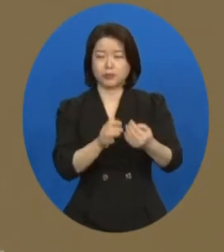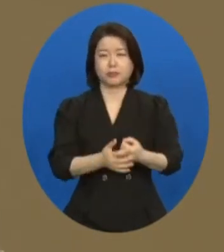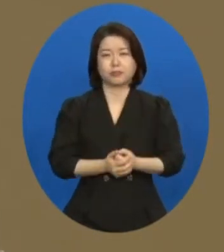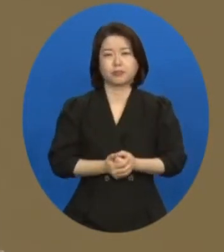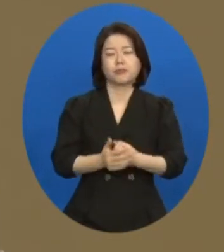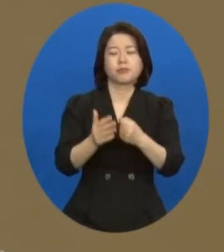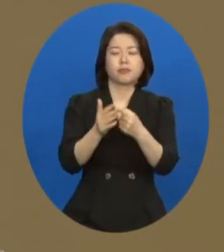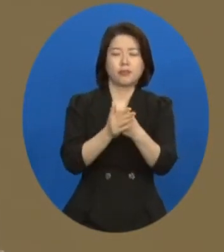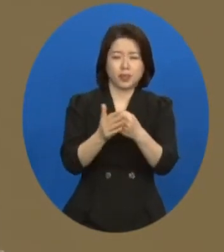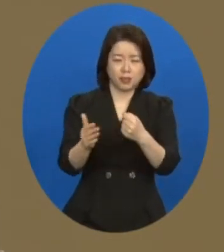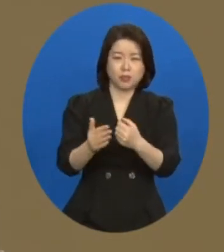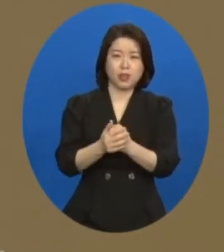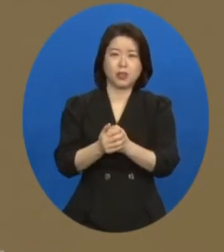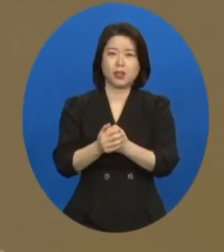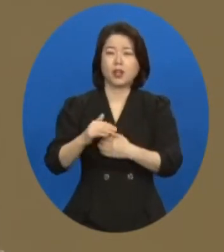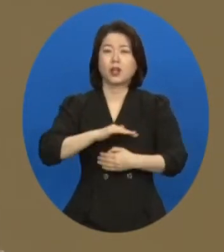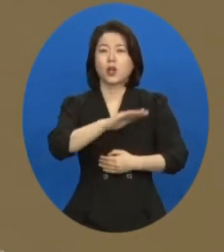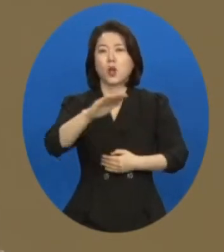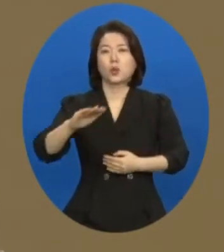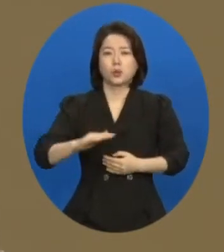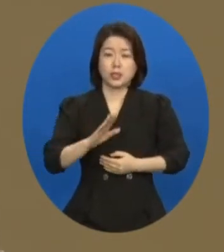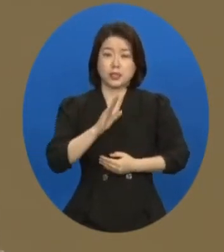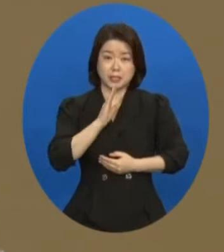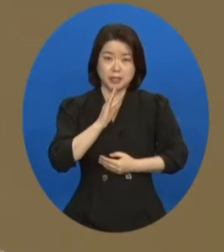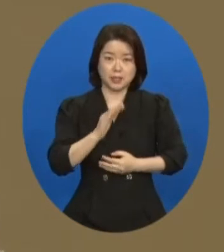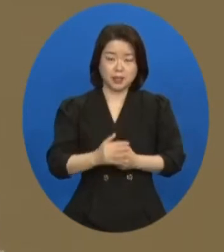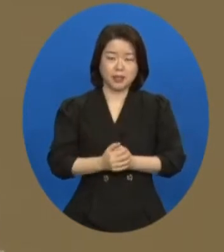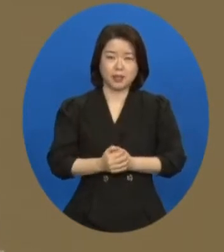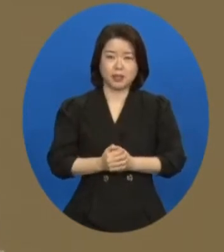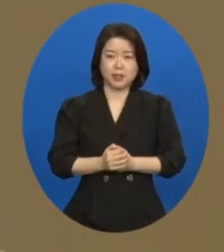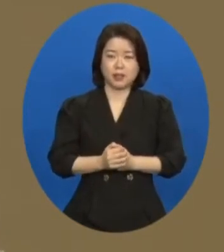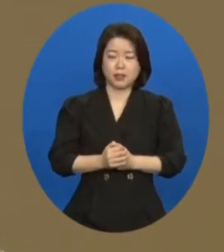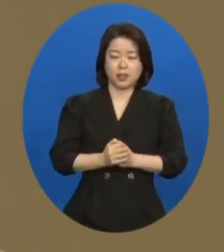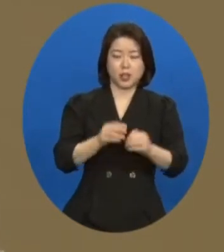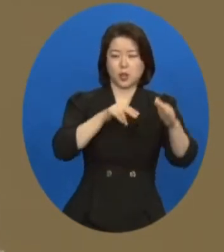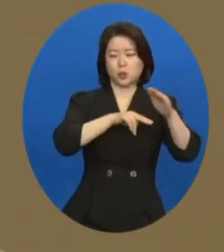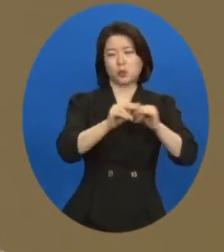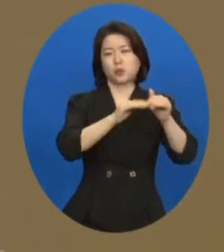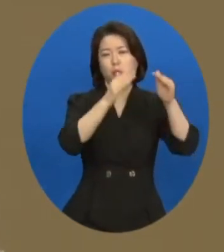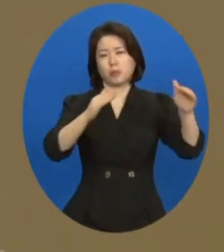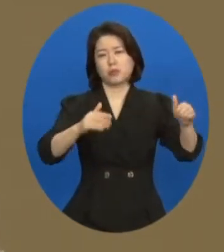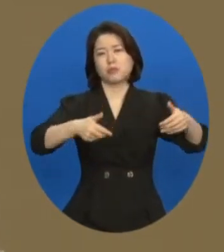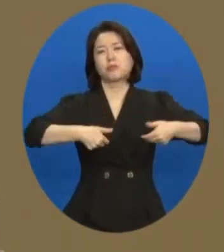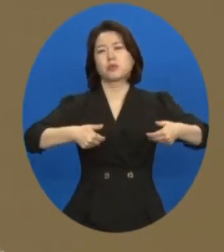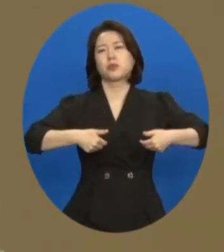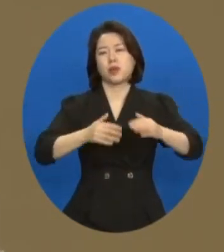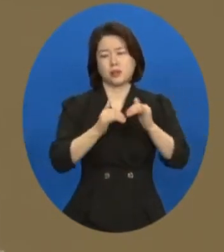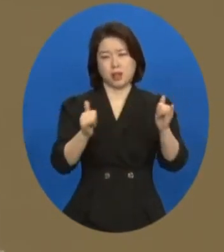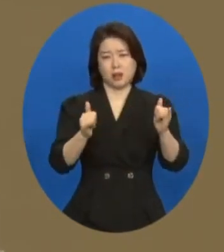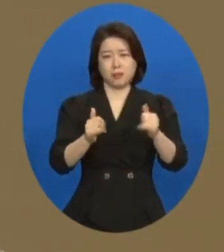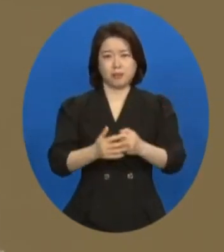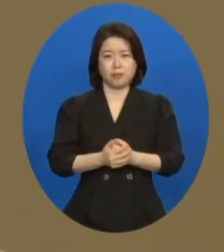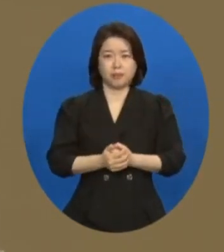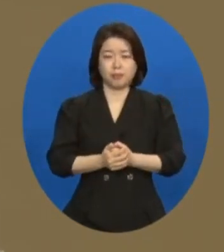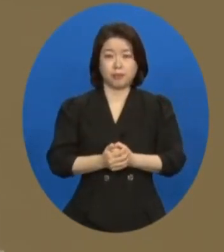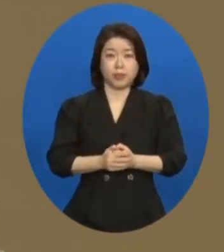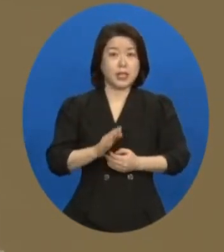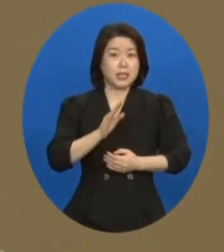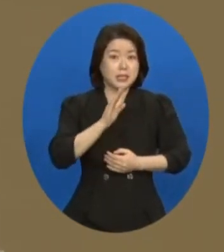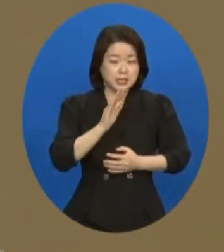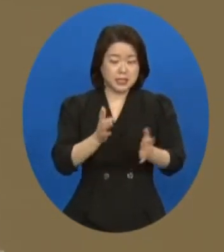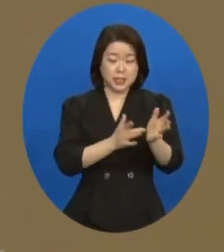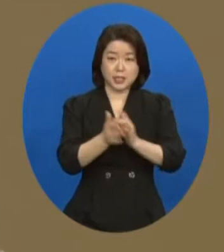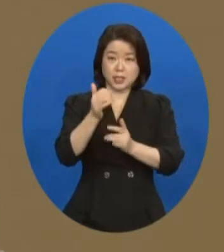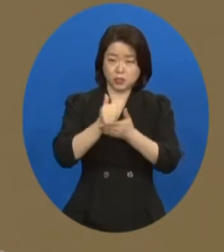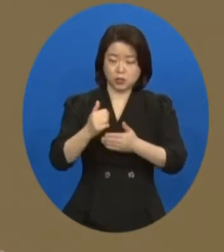그러므로 우리야 말로 도피 성이 필요한 사람입니다 그리고 실제로 예수님께서